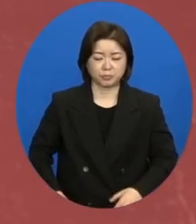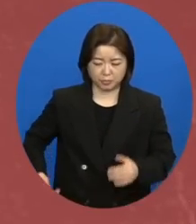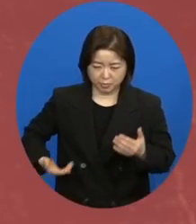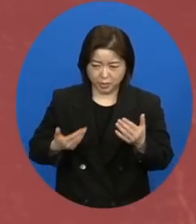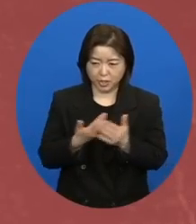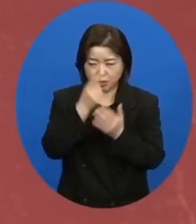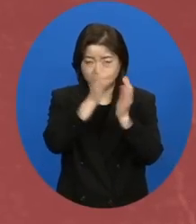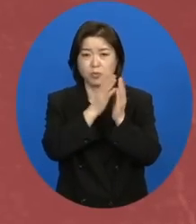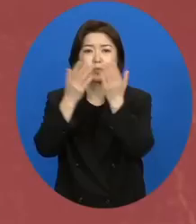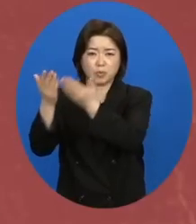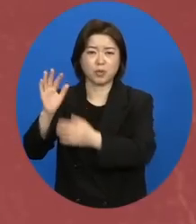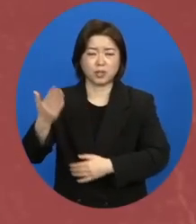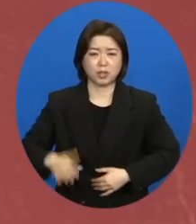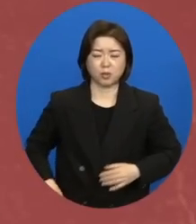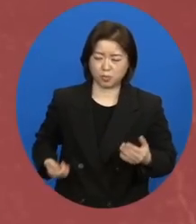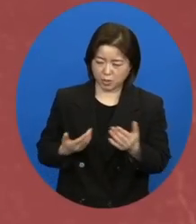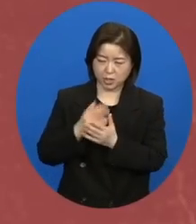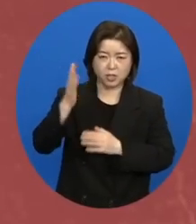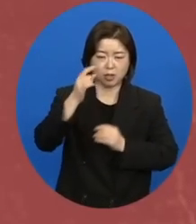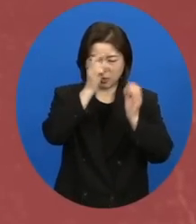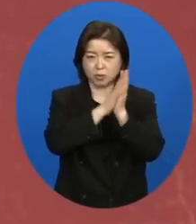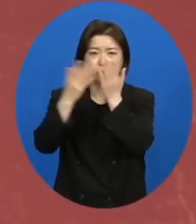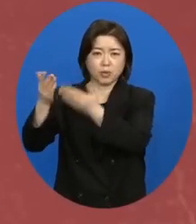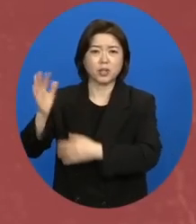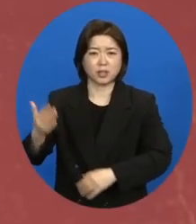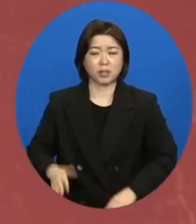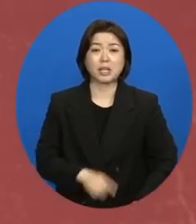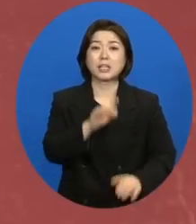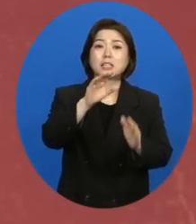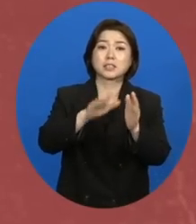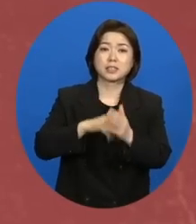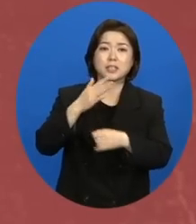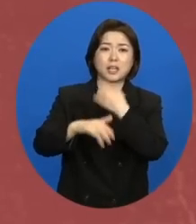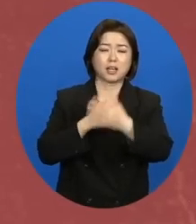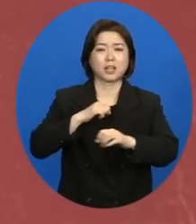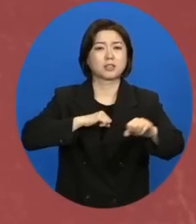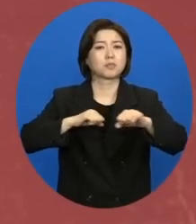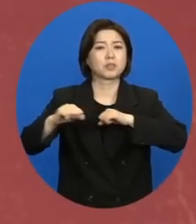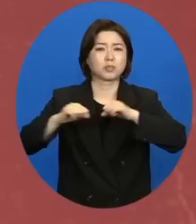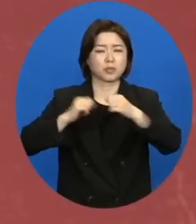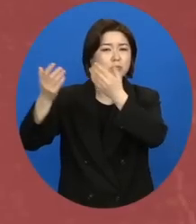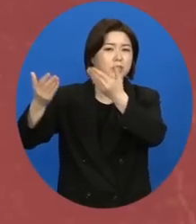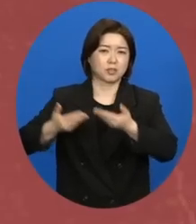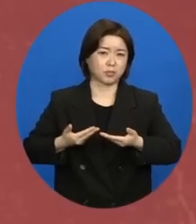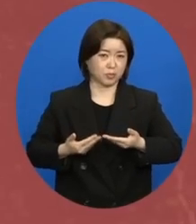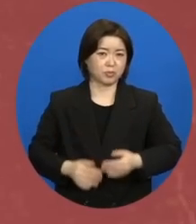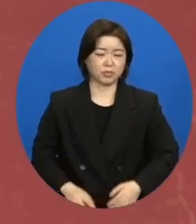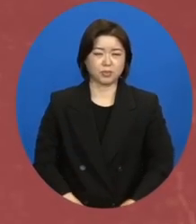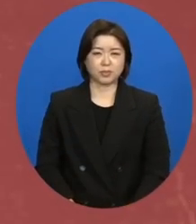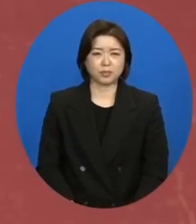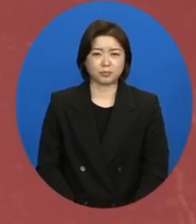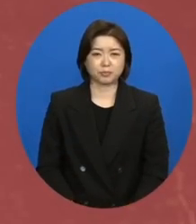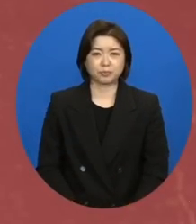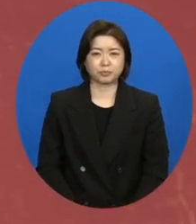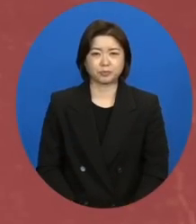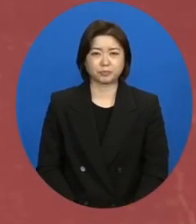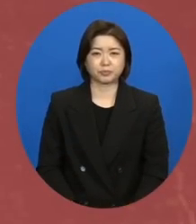기도해야 돼요. 회개해야 돼요. 그때 하나님이 역사해 주세요.